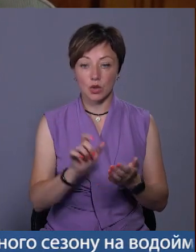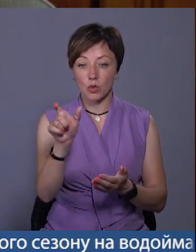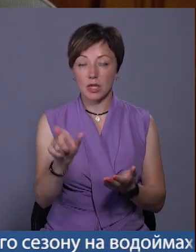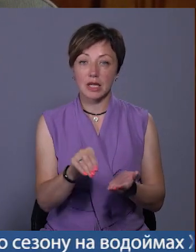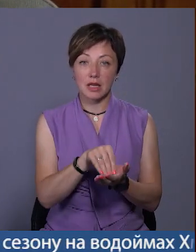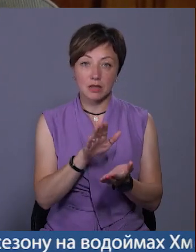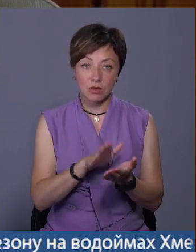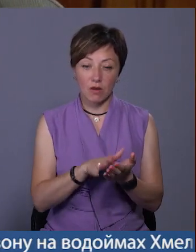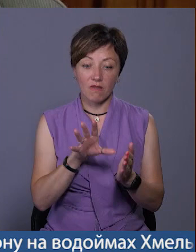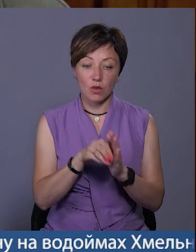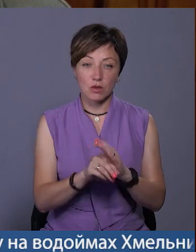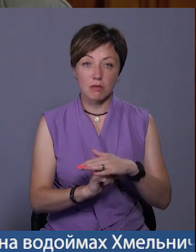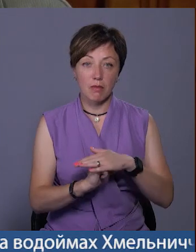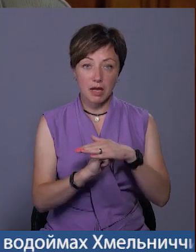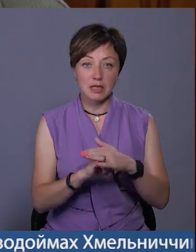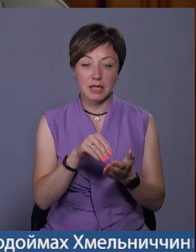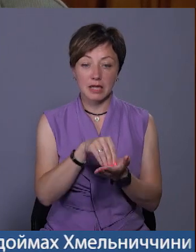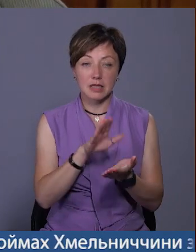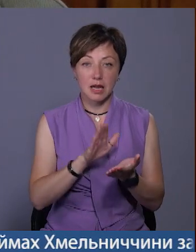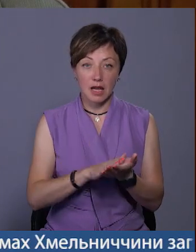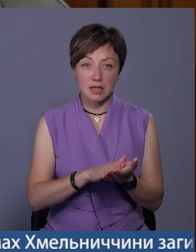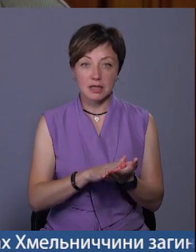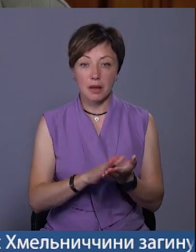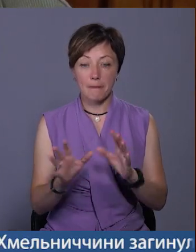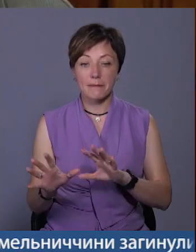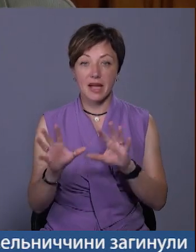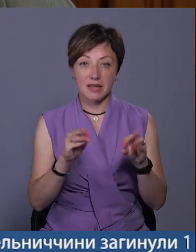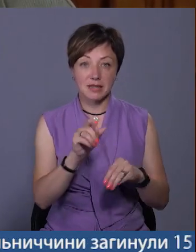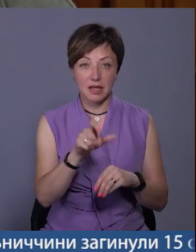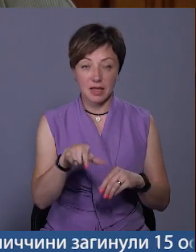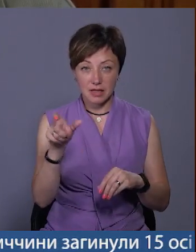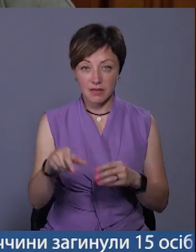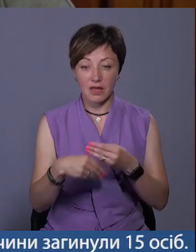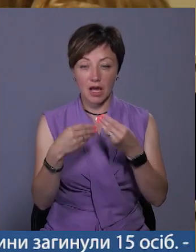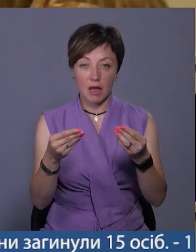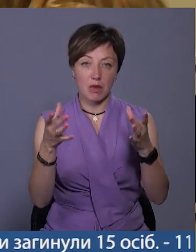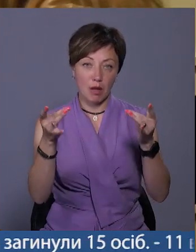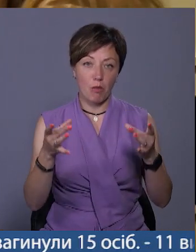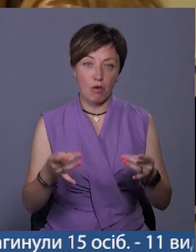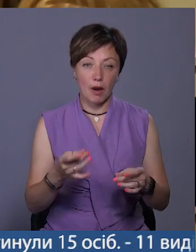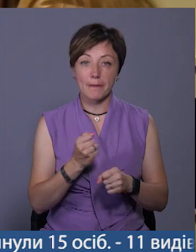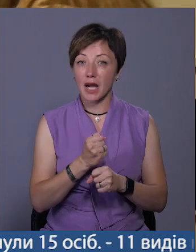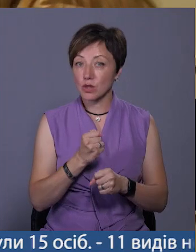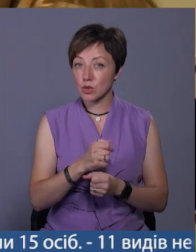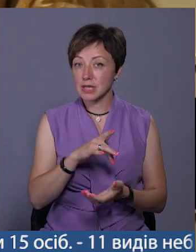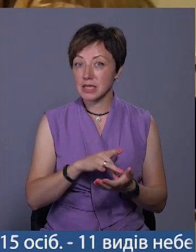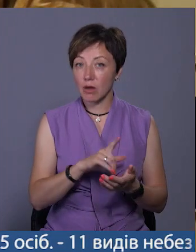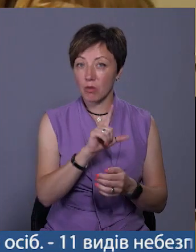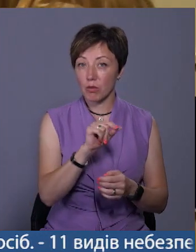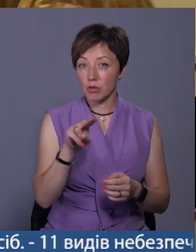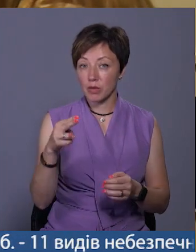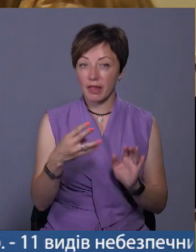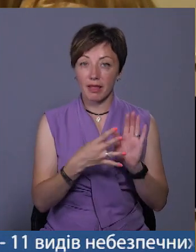реєструємо, вносимо до бази реєстрації переселенців і видаємо набори. Працює центр у будні з 9